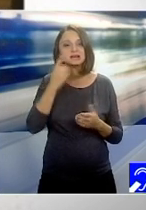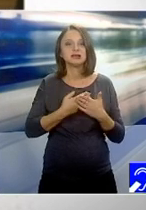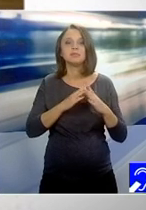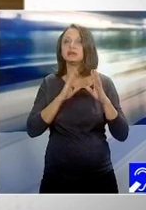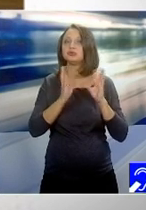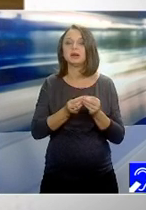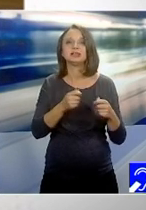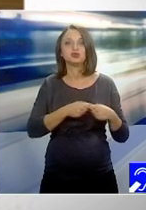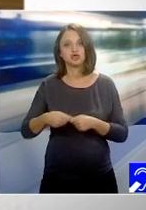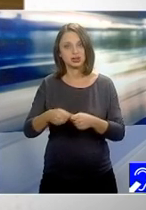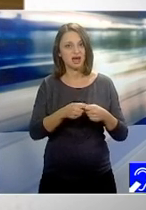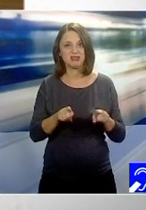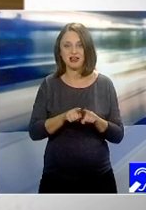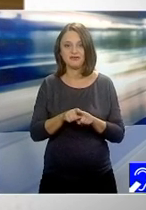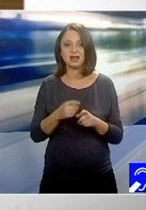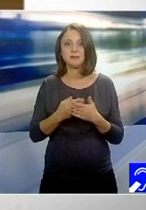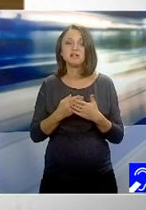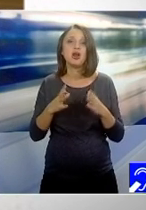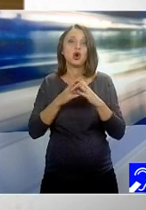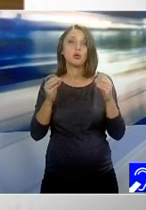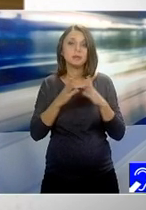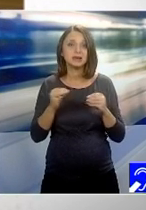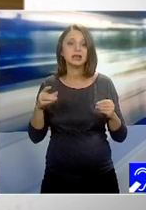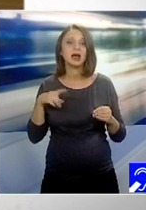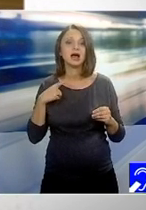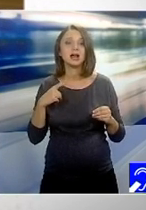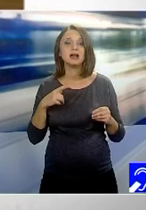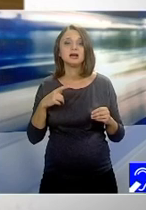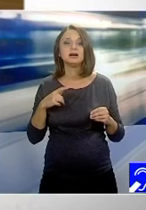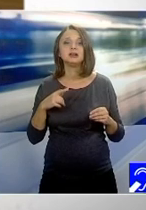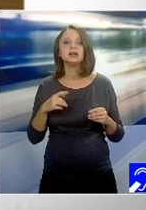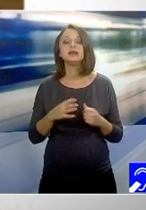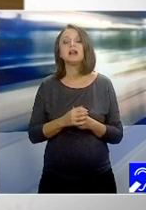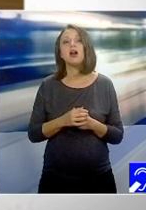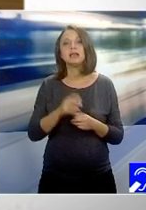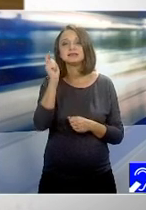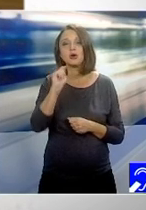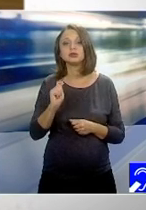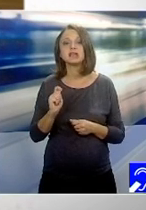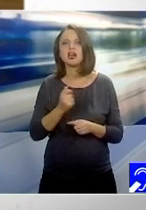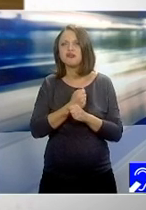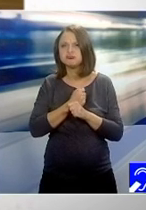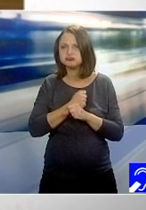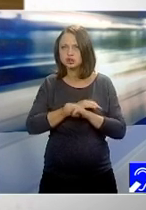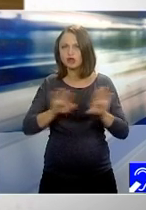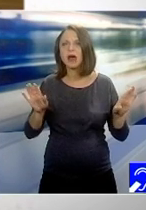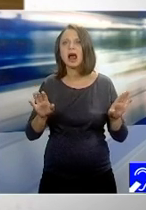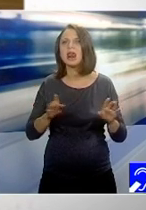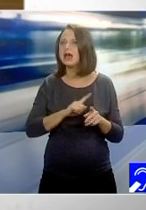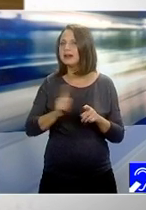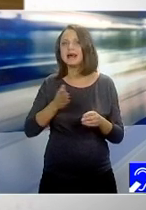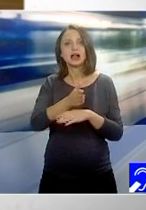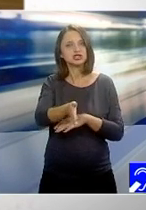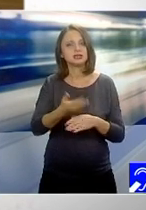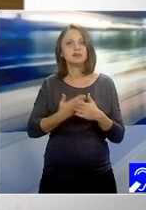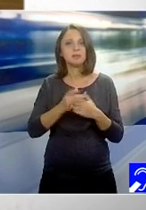societate, având în vedere că România este o țară total neaccesibilă pentru utilizatorii de scaun rulant, ele totuși au terminat